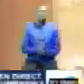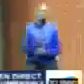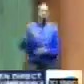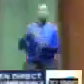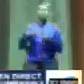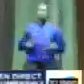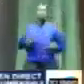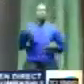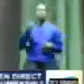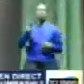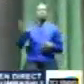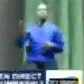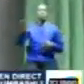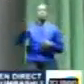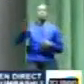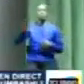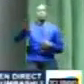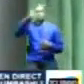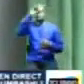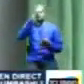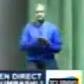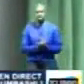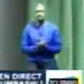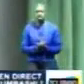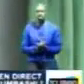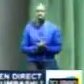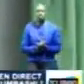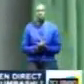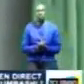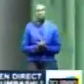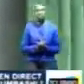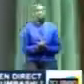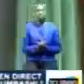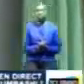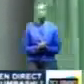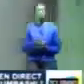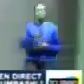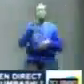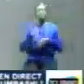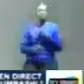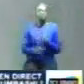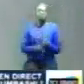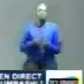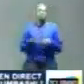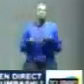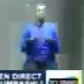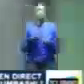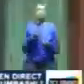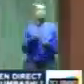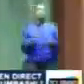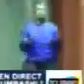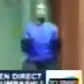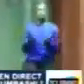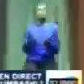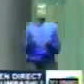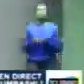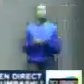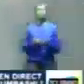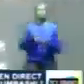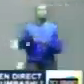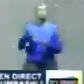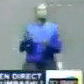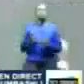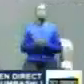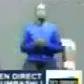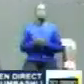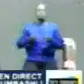ton mari. Unapasha kuchunga mwili yako juu ya bwana yako tu. Tu ne dois pas le porter une robe qui montre tes seins, qui montre